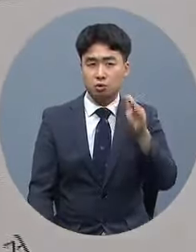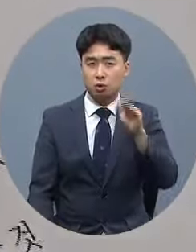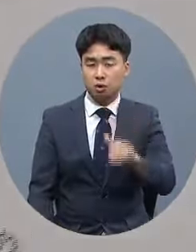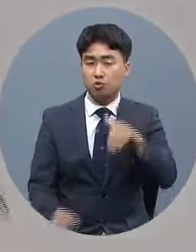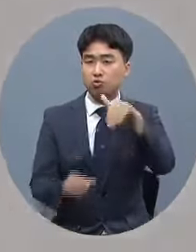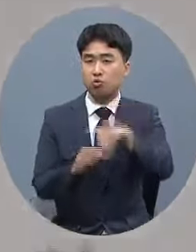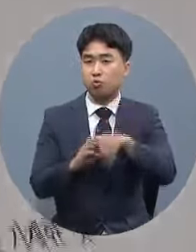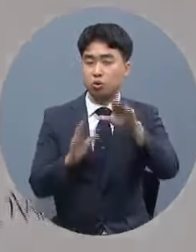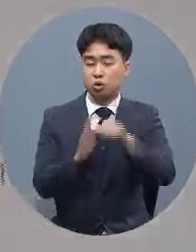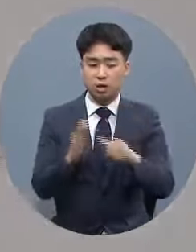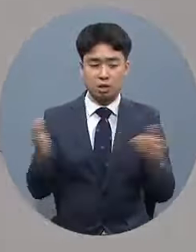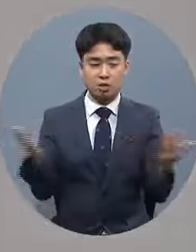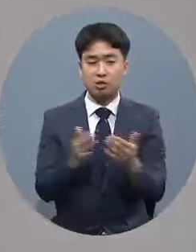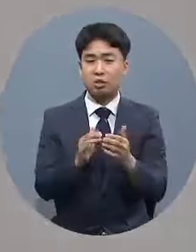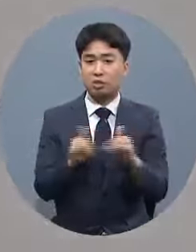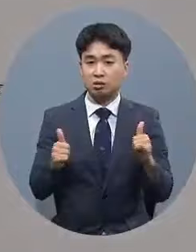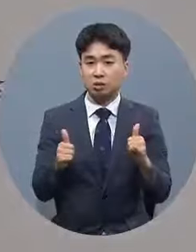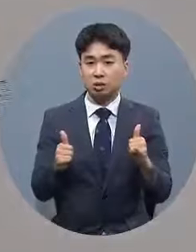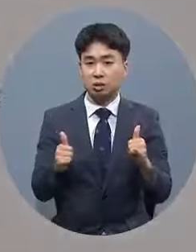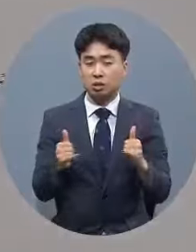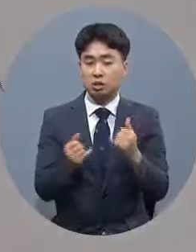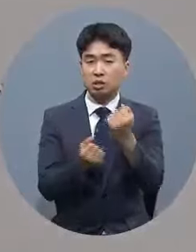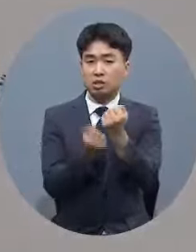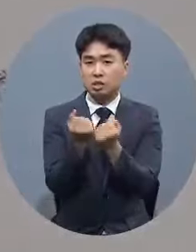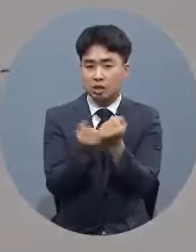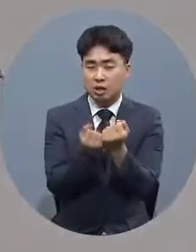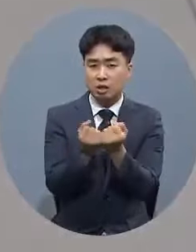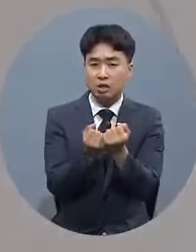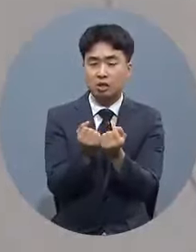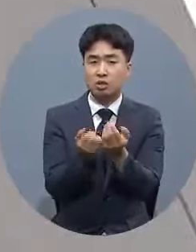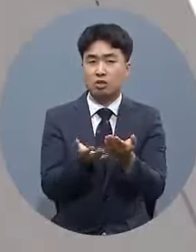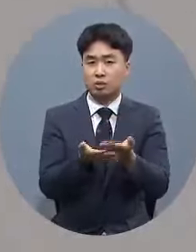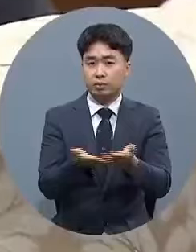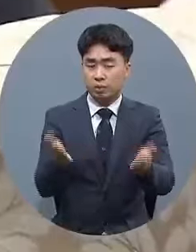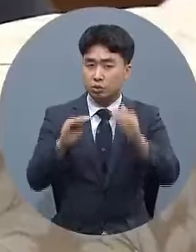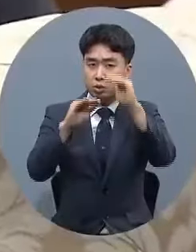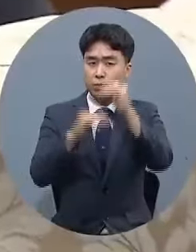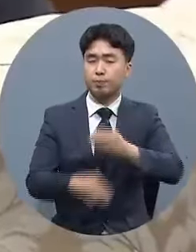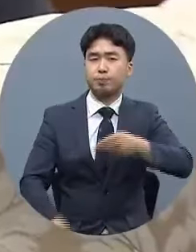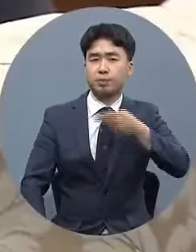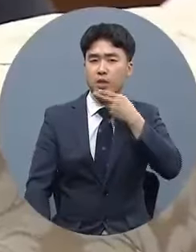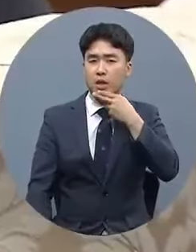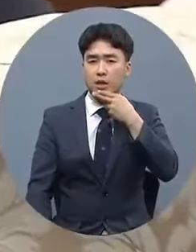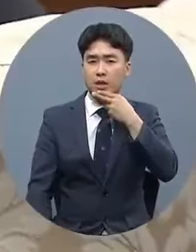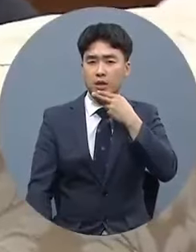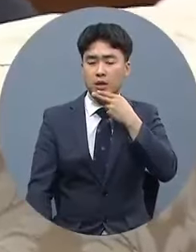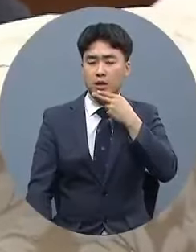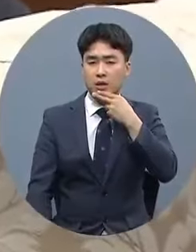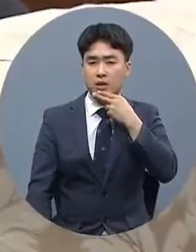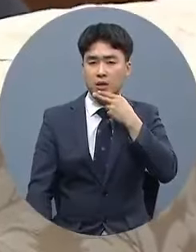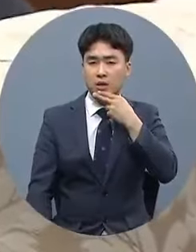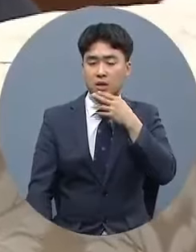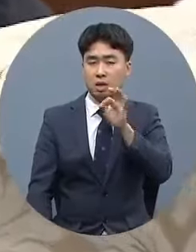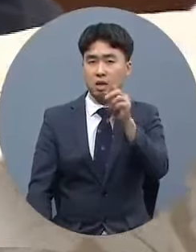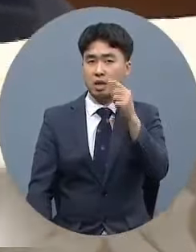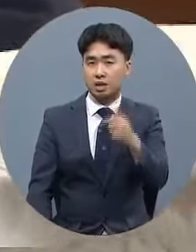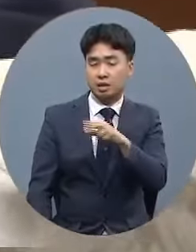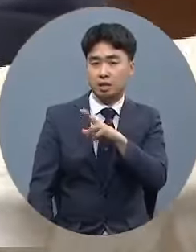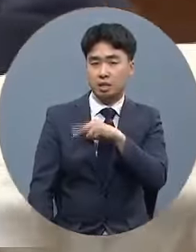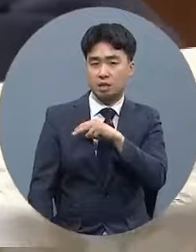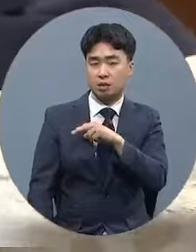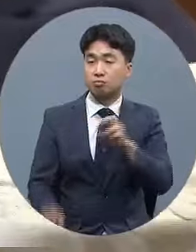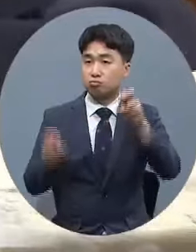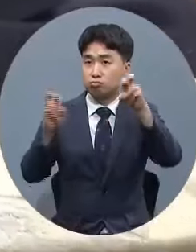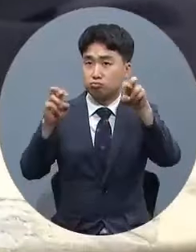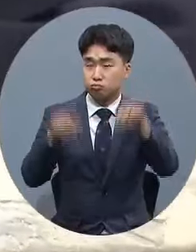투표 당시 의회 사무처에서 배부한 표결 처리 방법 안내에는 이런 내용이 없었습니다. 안 의원은 무효